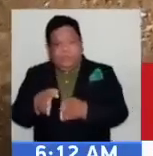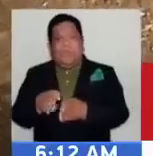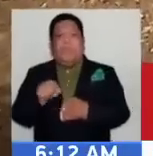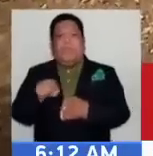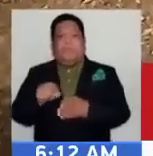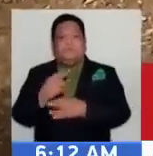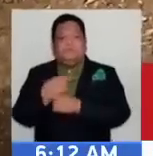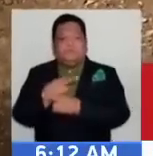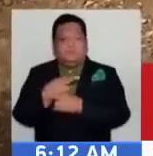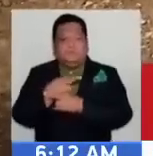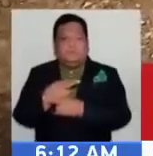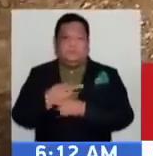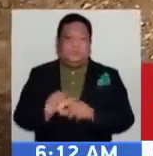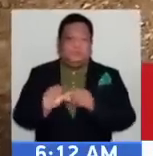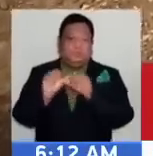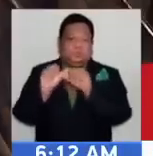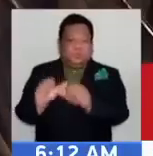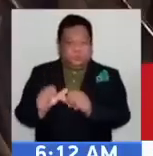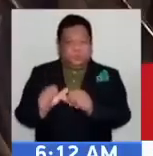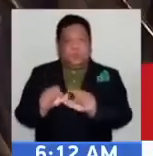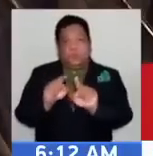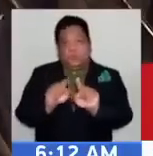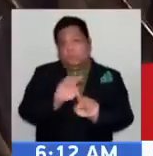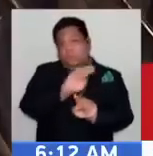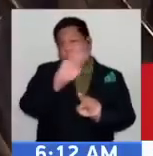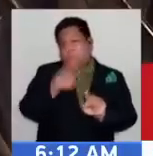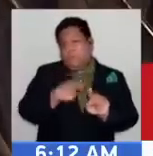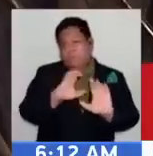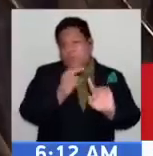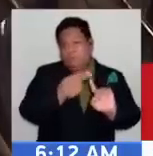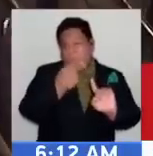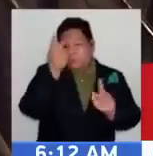Manila LGU, para ito sa upgrading,